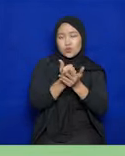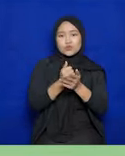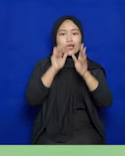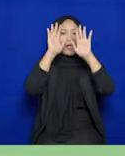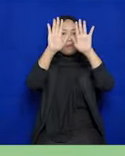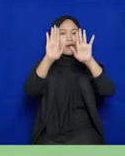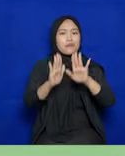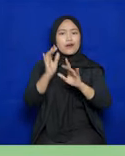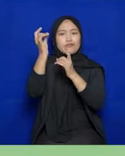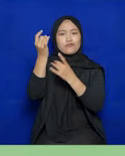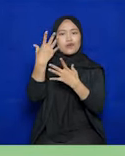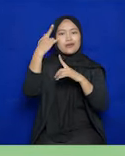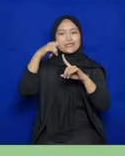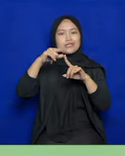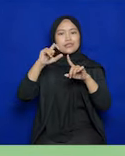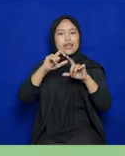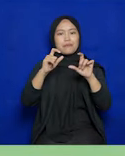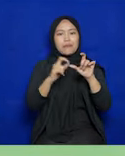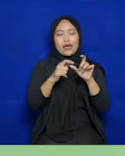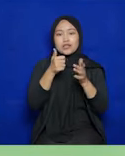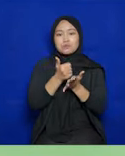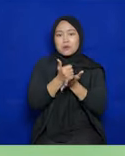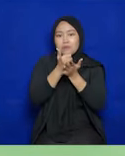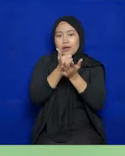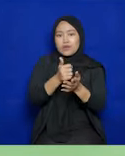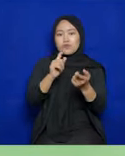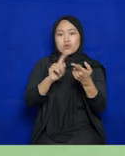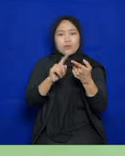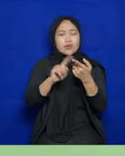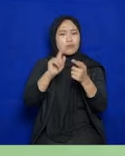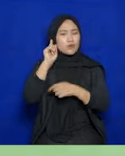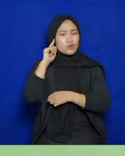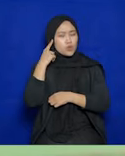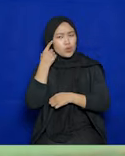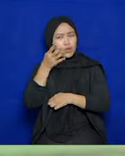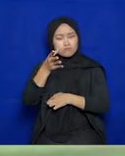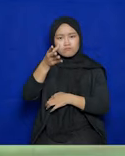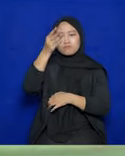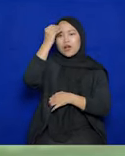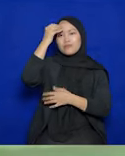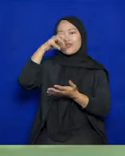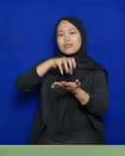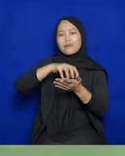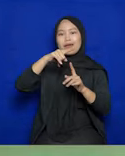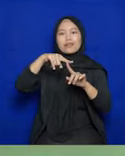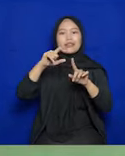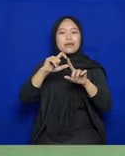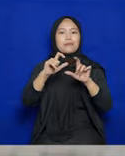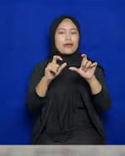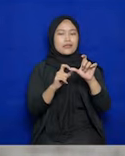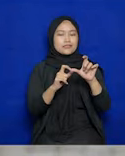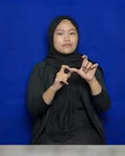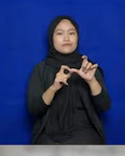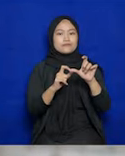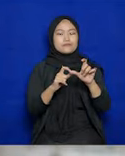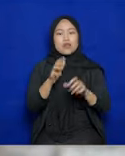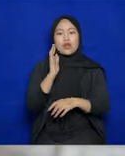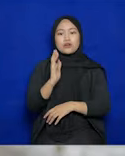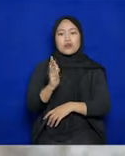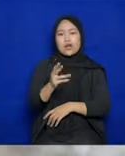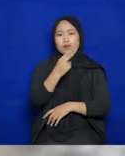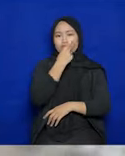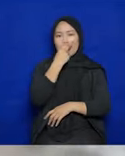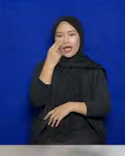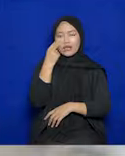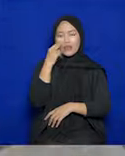Sesungguhnya, papan informasi TPS sangat membantu difabel tuli dalam mengenali dan mengetahui lokasi TPS.